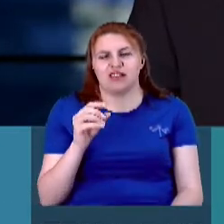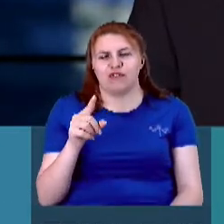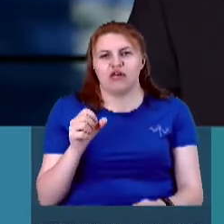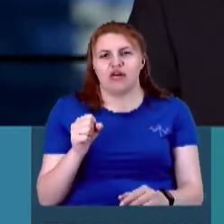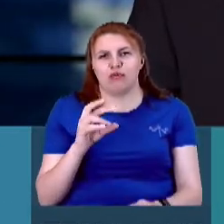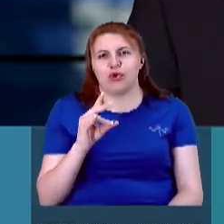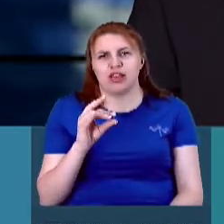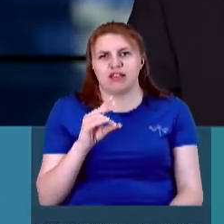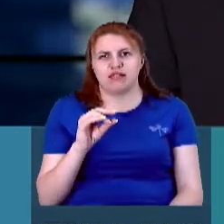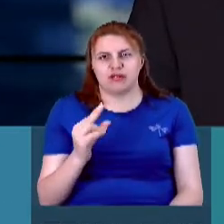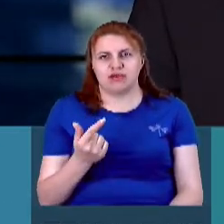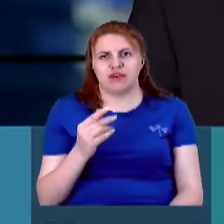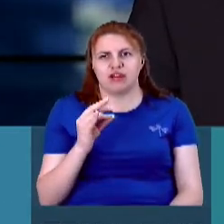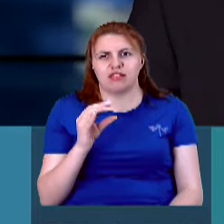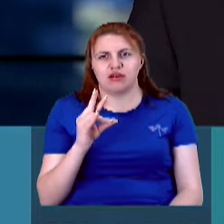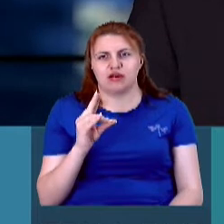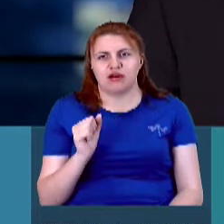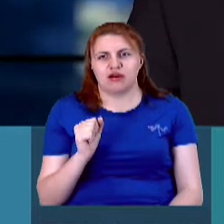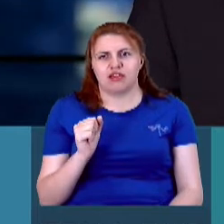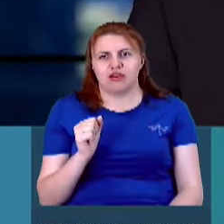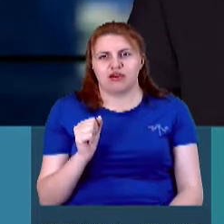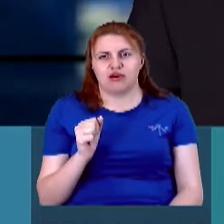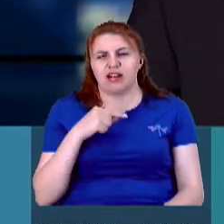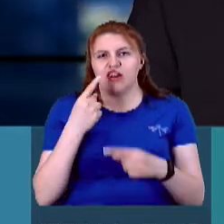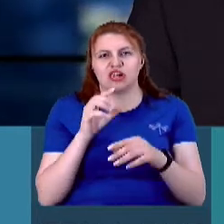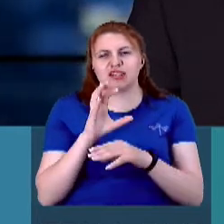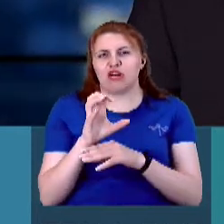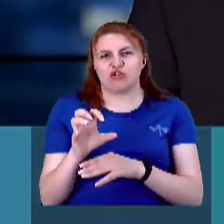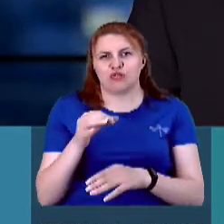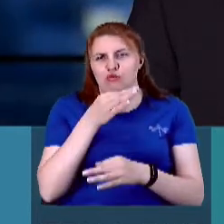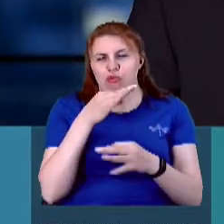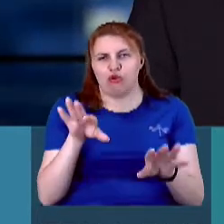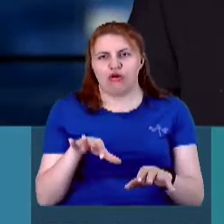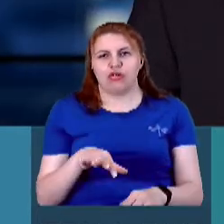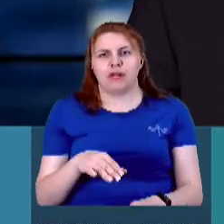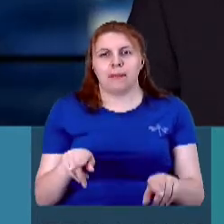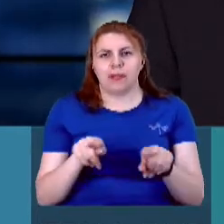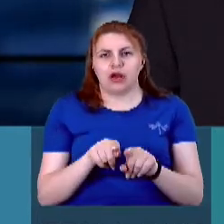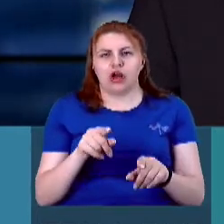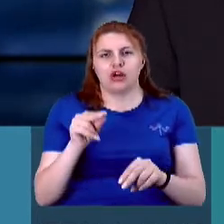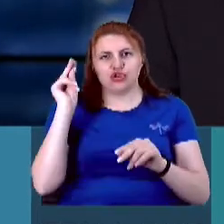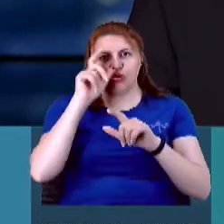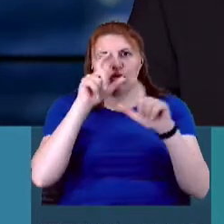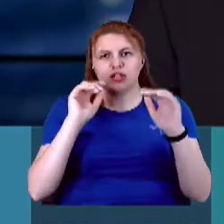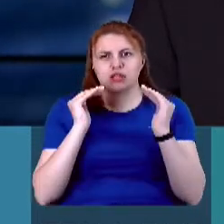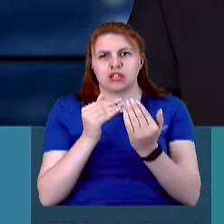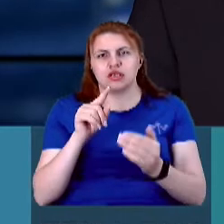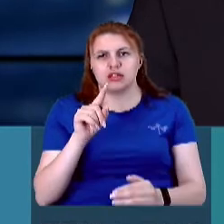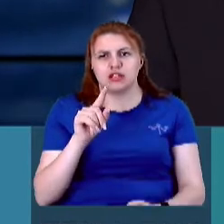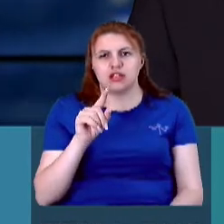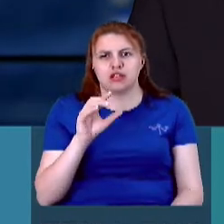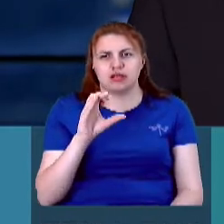такий, таку школу у цій в ізоляції, в СІЗО. Ви знаєте, їй дали 18